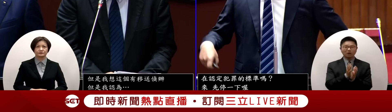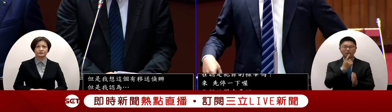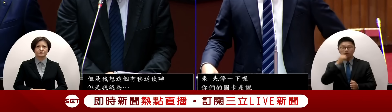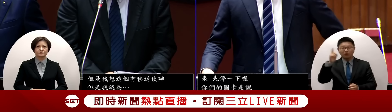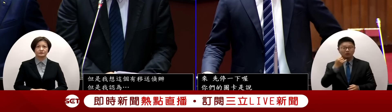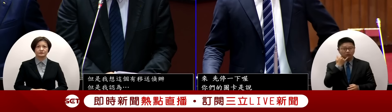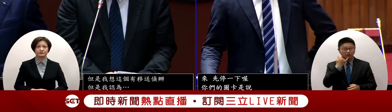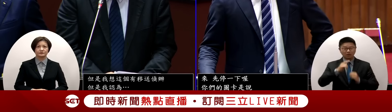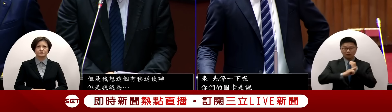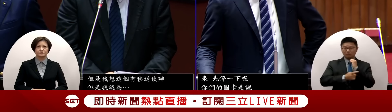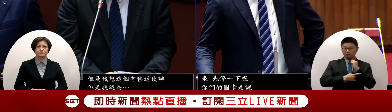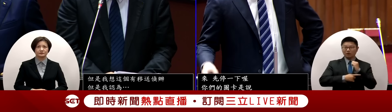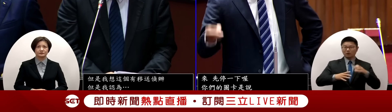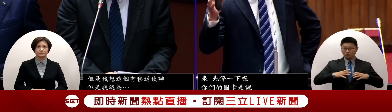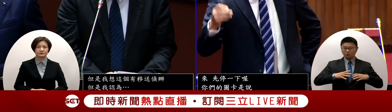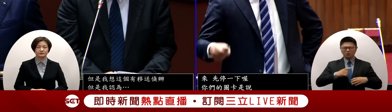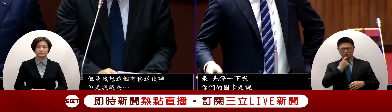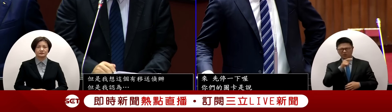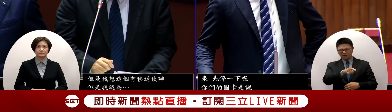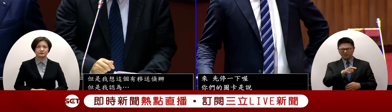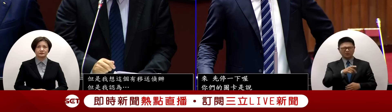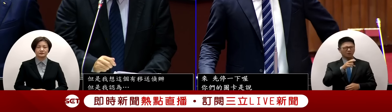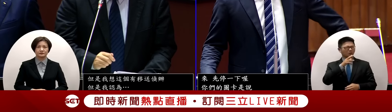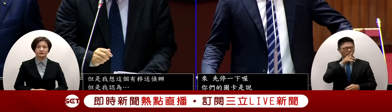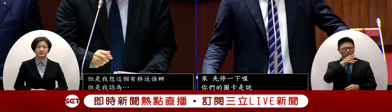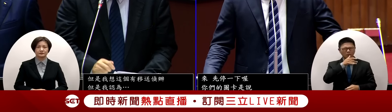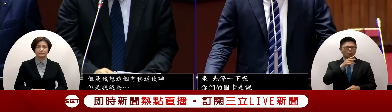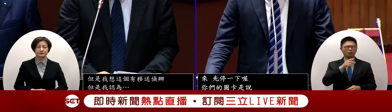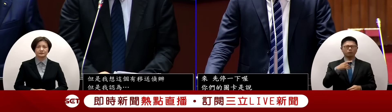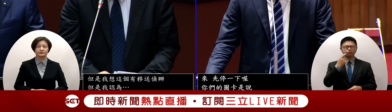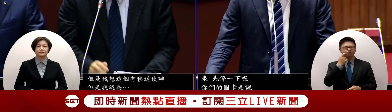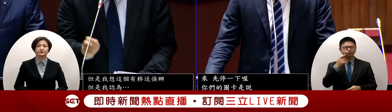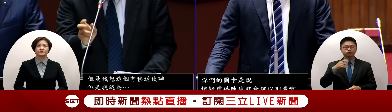官会因为怀疑就判刑确定吗？来，请教院长，